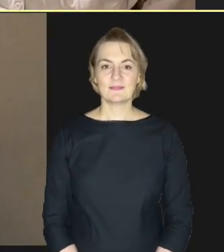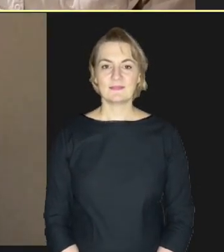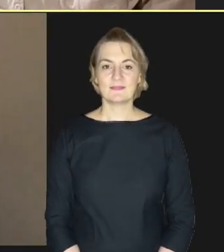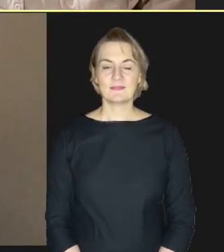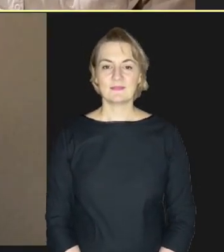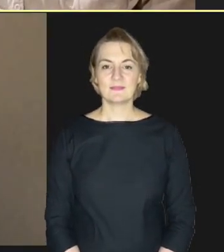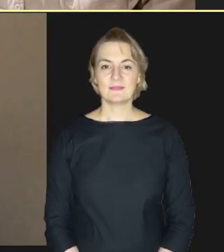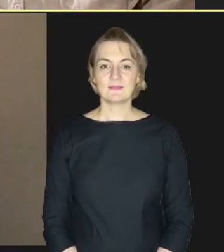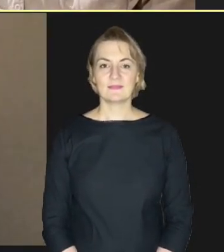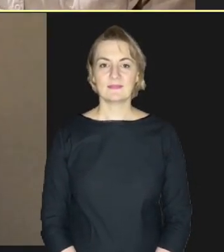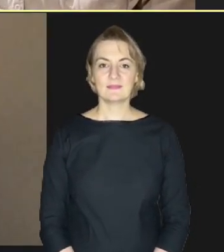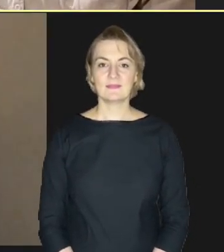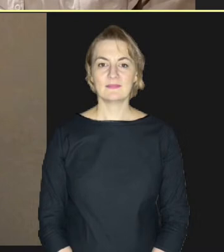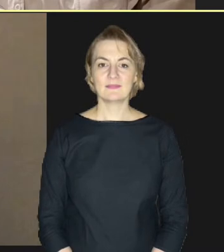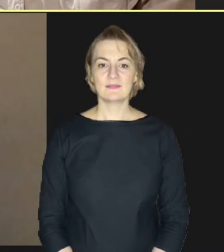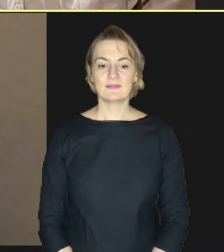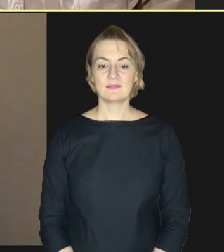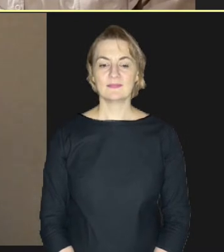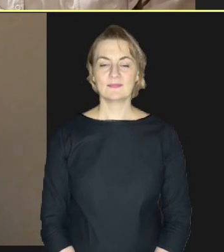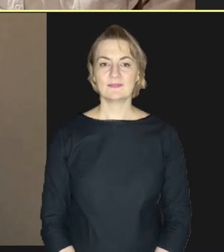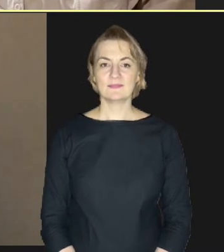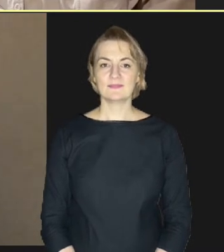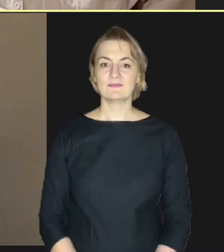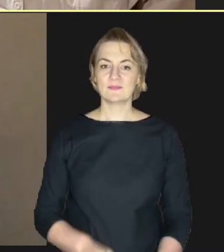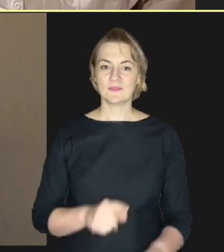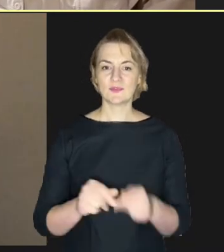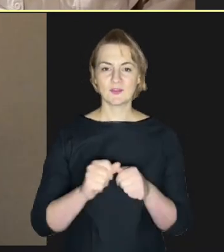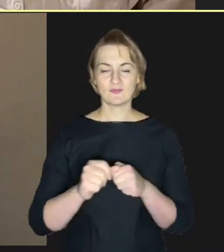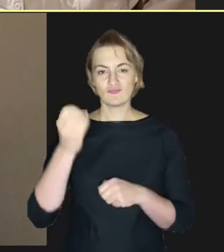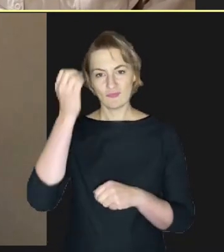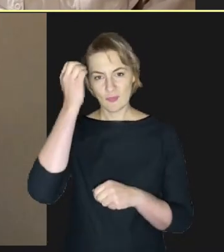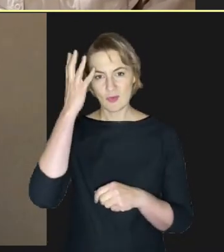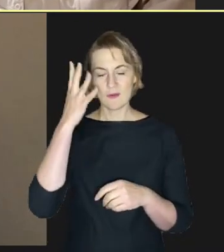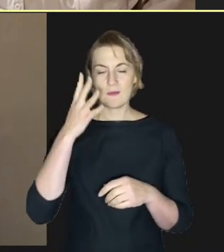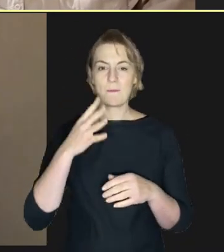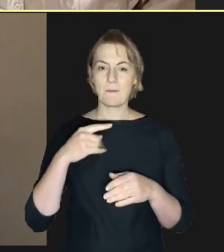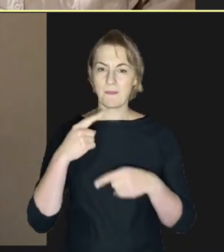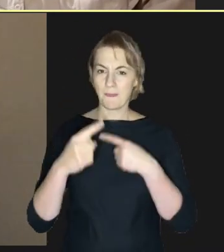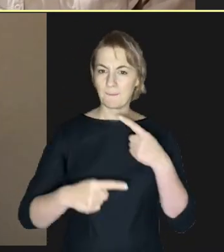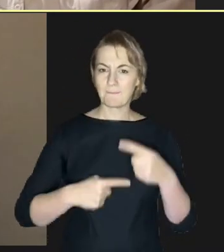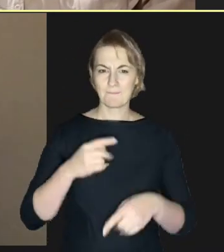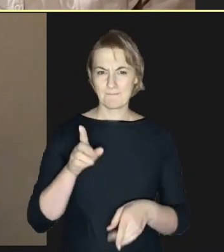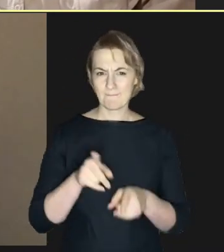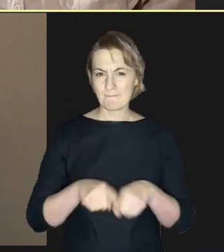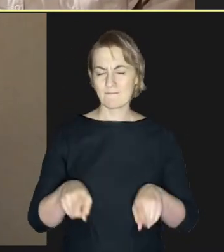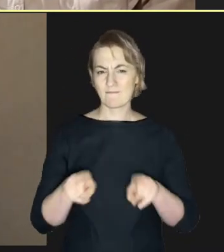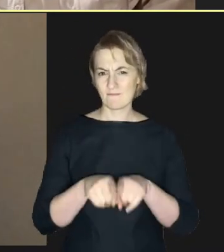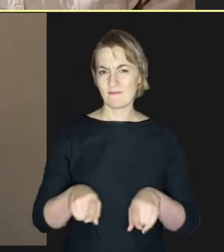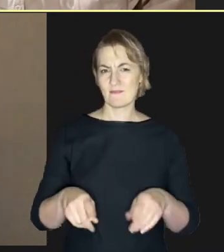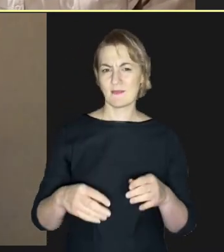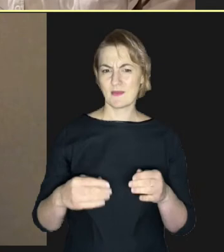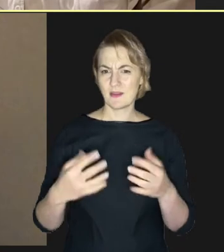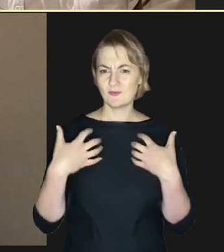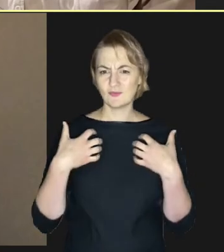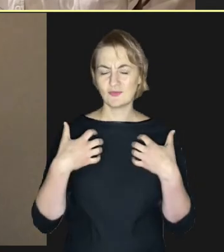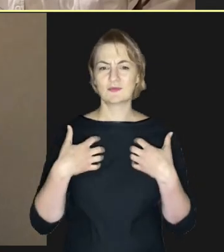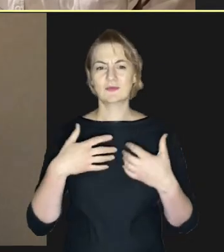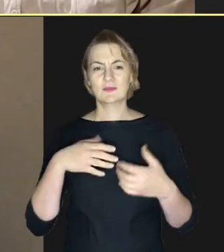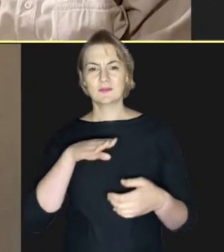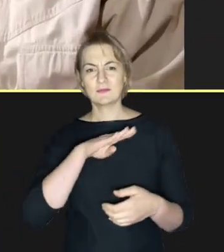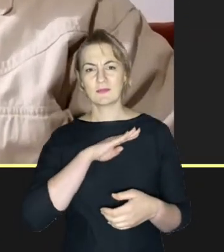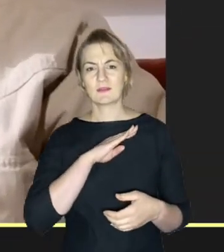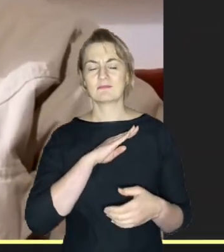mądrość natury. To jest ta mądrość cyklów, kręgu, który się nieustannie obraca, i życie, i śmierć z